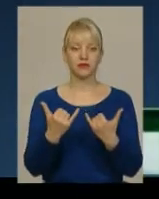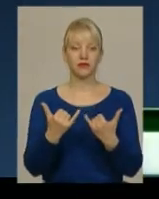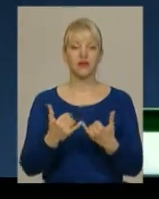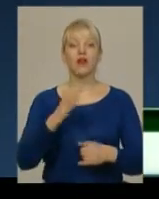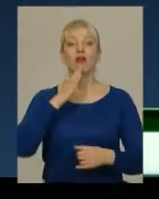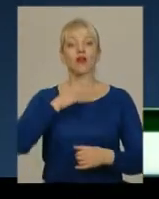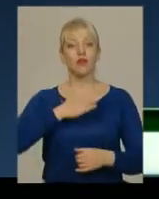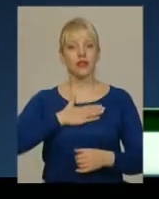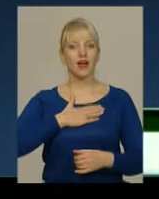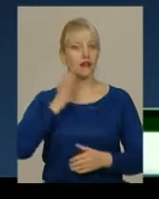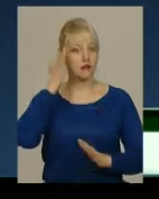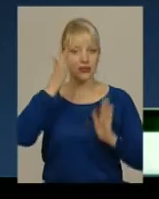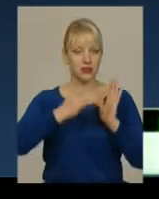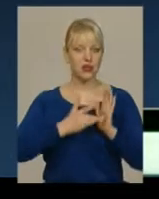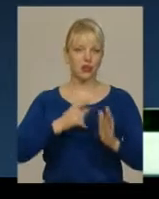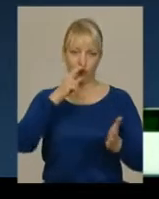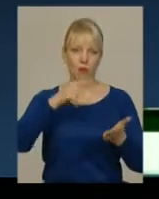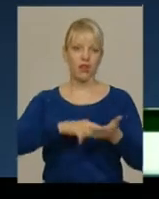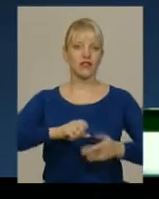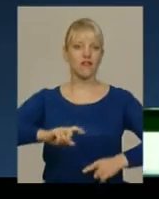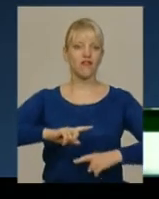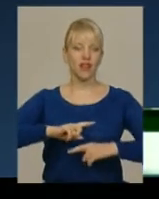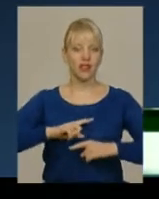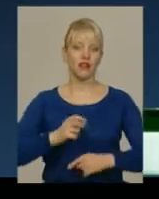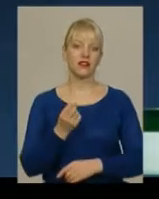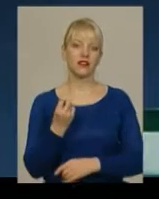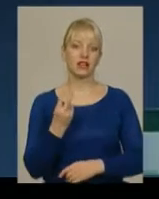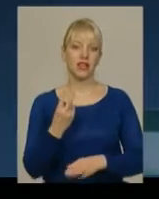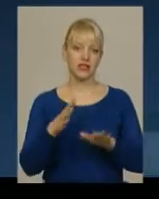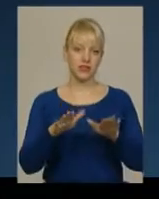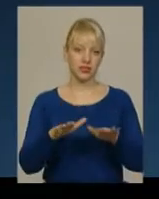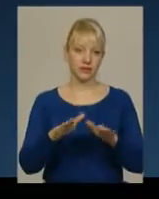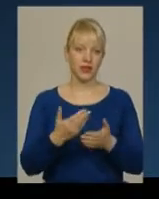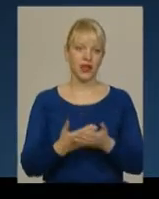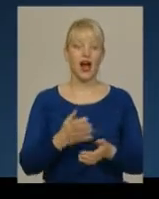ну, моя якби перша ціль – це попадання в фінал, тобто 12-ка. Ну,